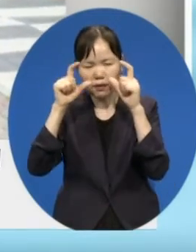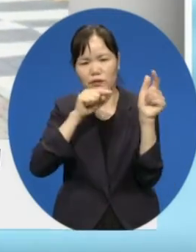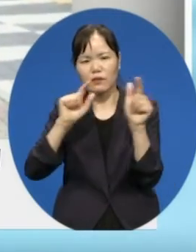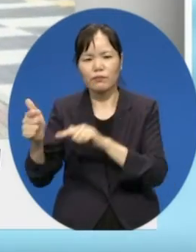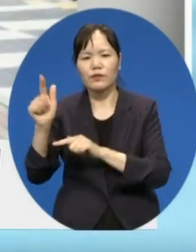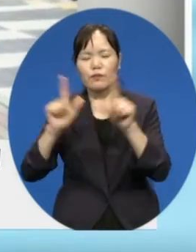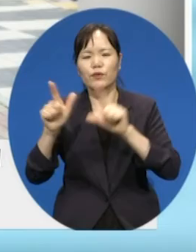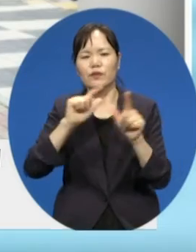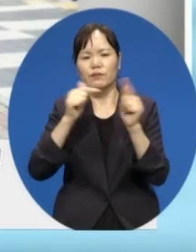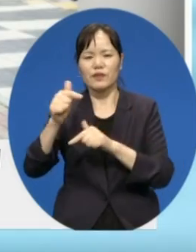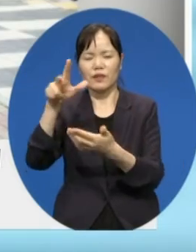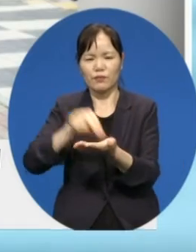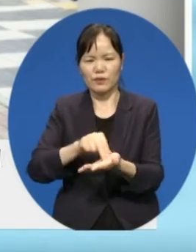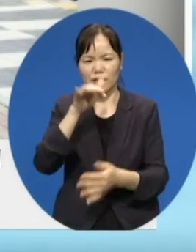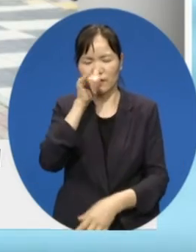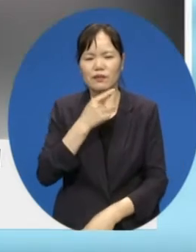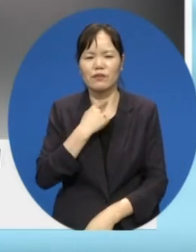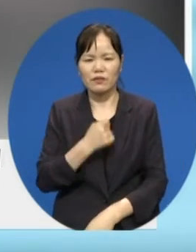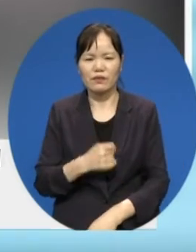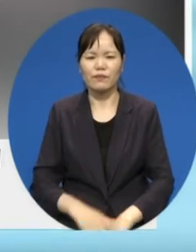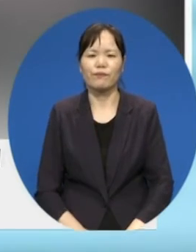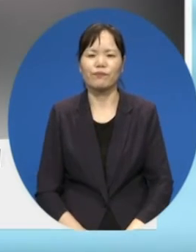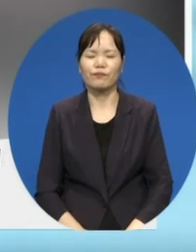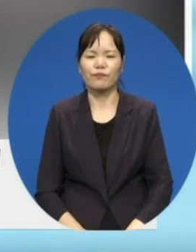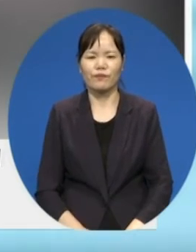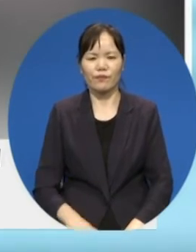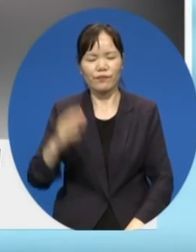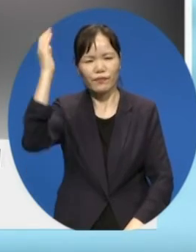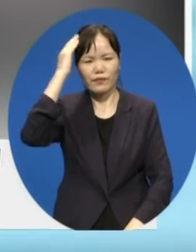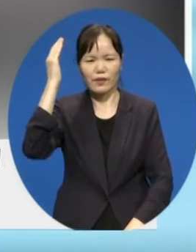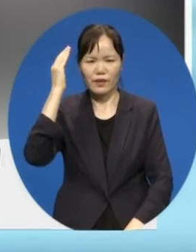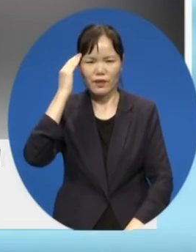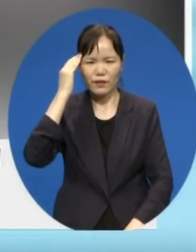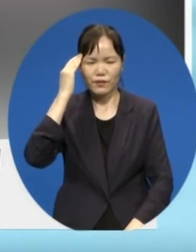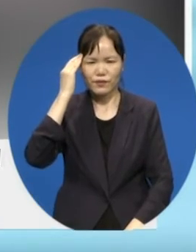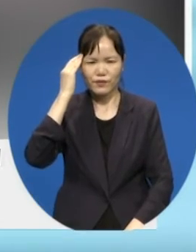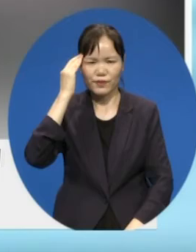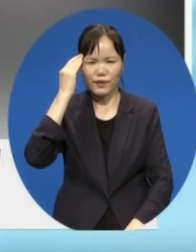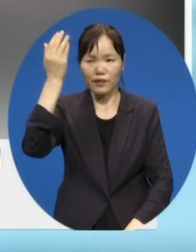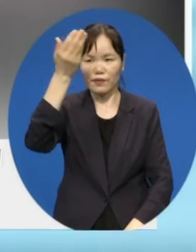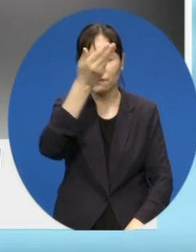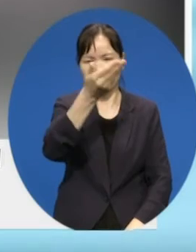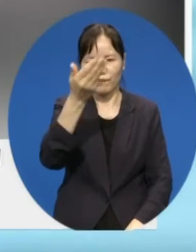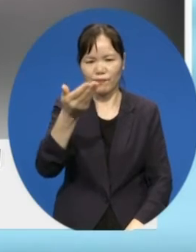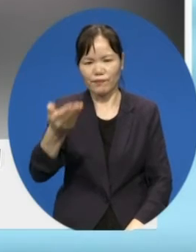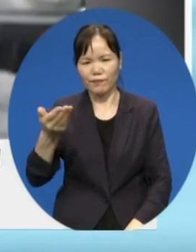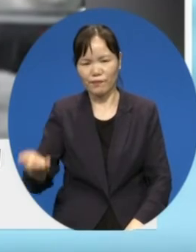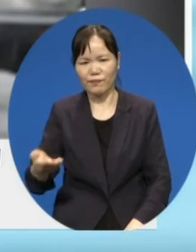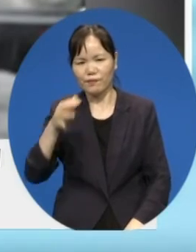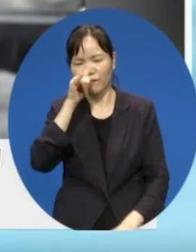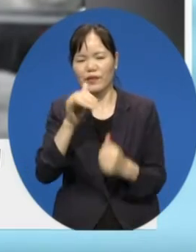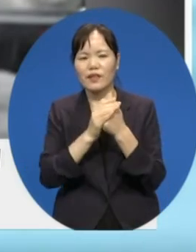이런 모습들이 과거부터 항상 문제가 됐기 때문에 우리나라가 옛날부터 이 수직적 구조가 있었거든요, 네. 유교 때문에.